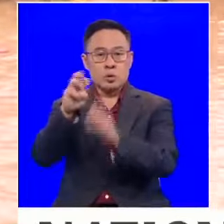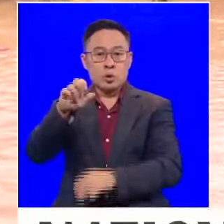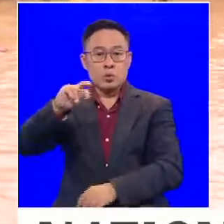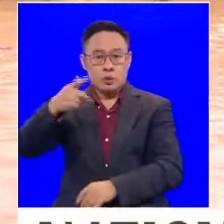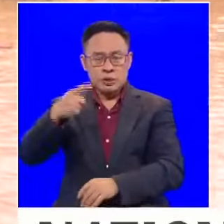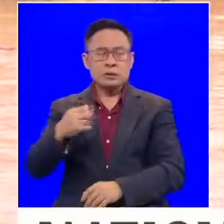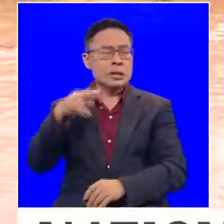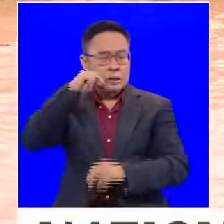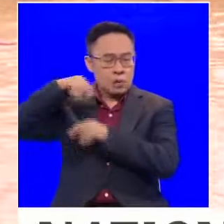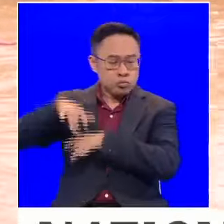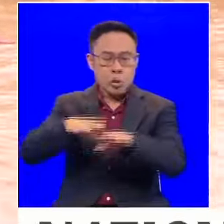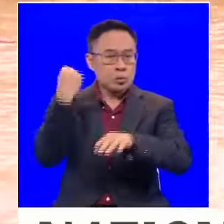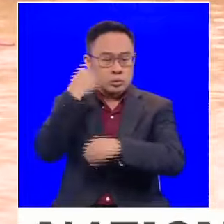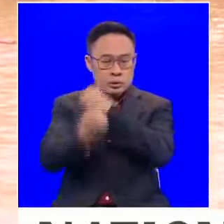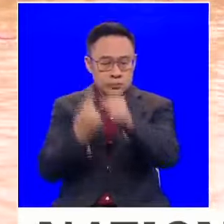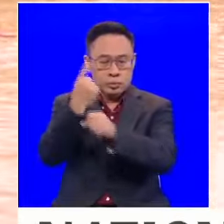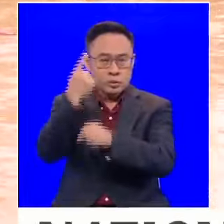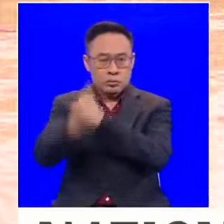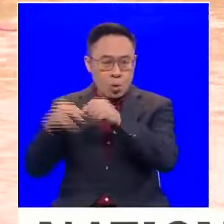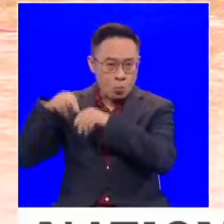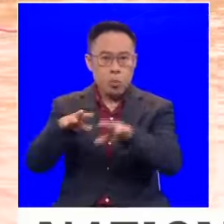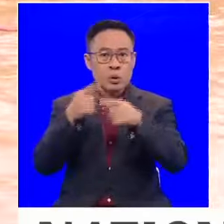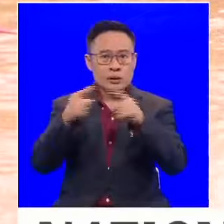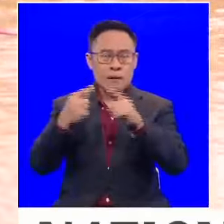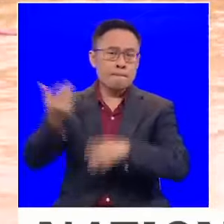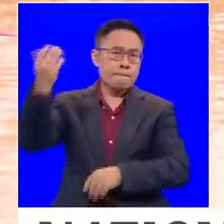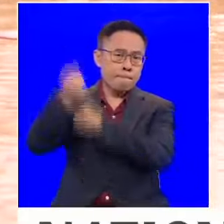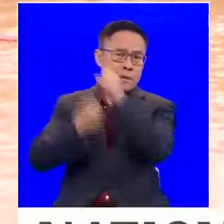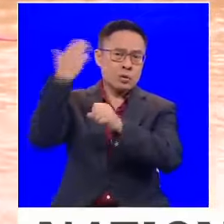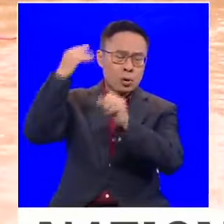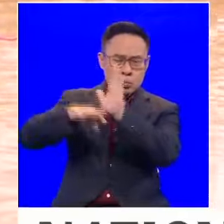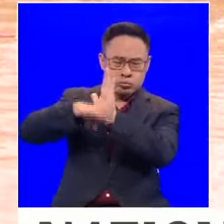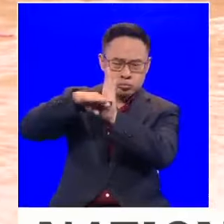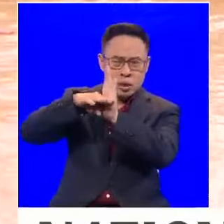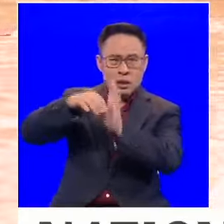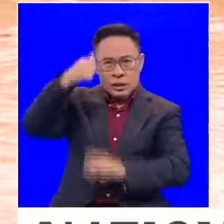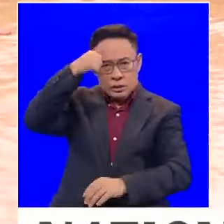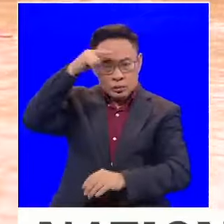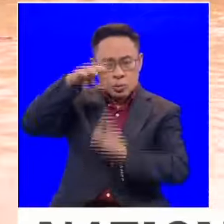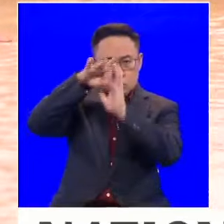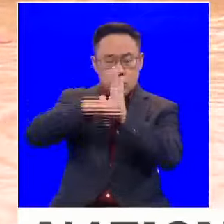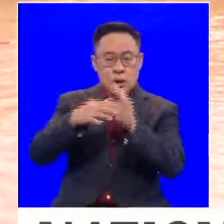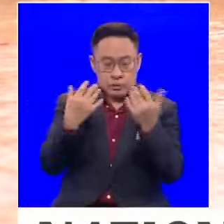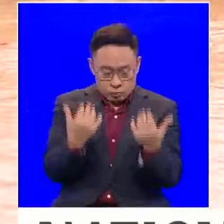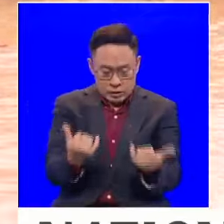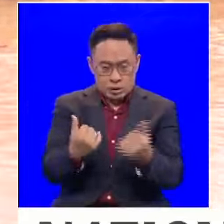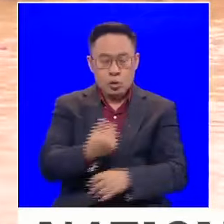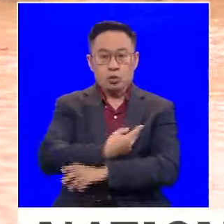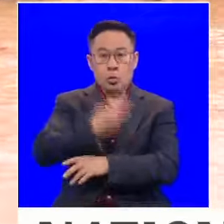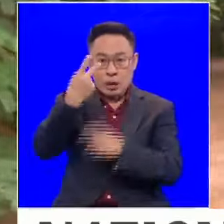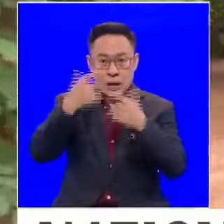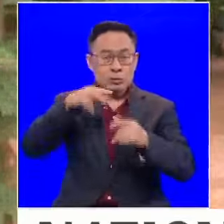หนักที่สุดนะคะแล้วก็มีน้ำเชี่ยวด้วยระดับน้ำสูงขึ้นปกติน้ำจะอยู่แค่วัน2วันแต่วันนี้เนี่ยเข้าสู่วันที่2แล้วระดับน้ำก็ยังไม่ลดล